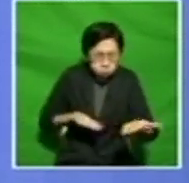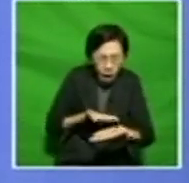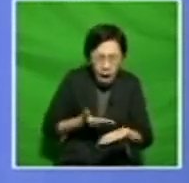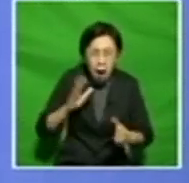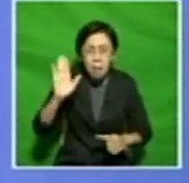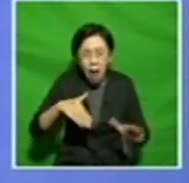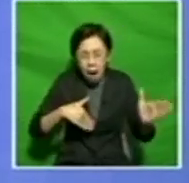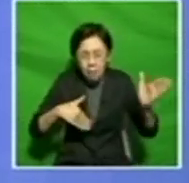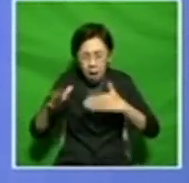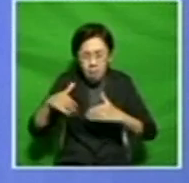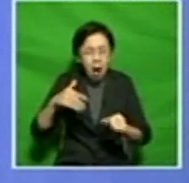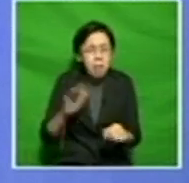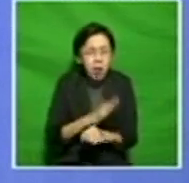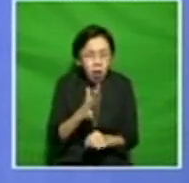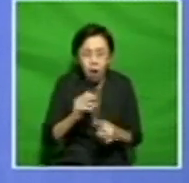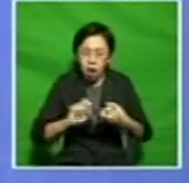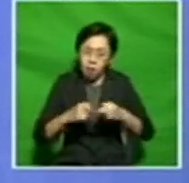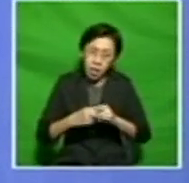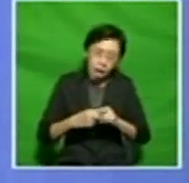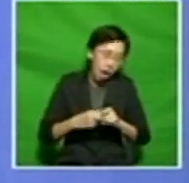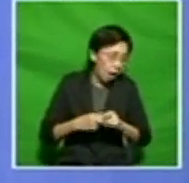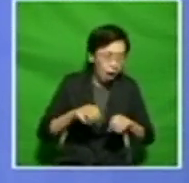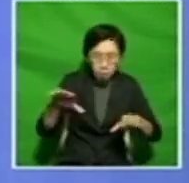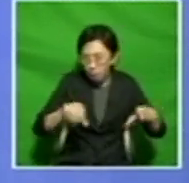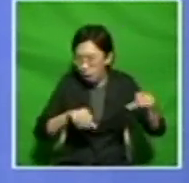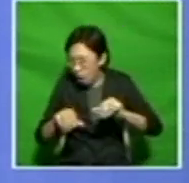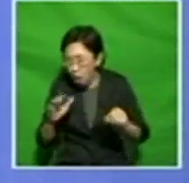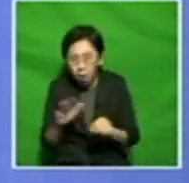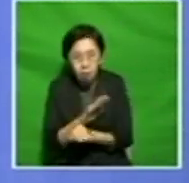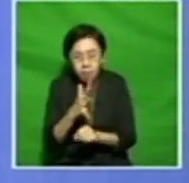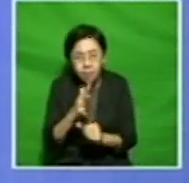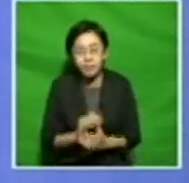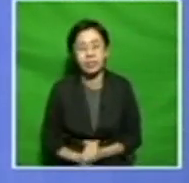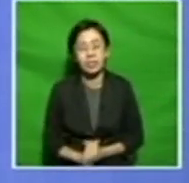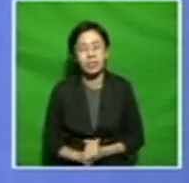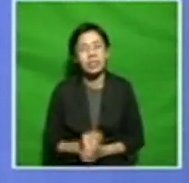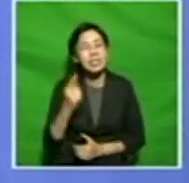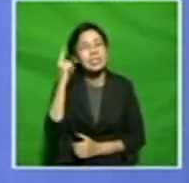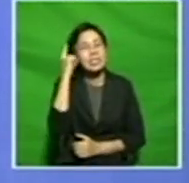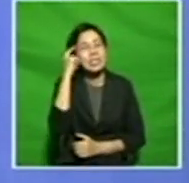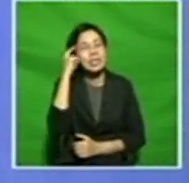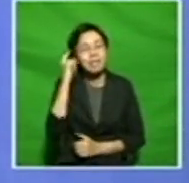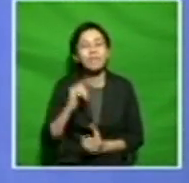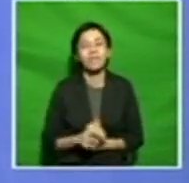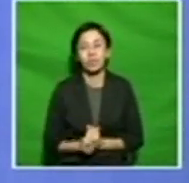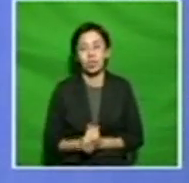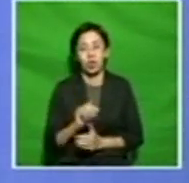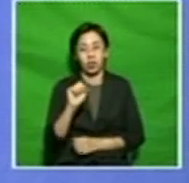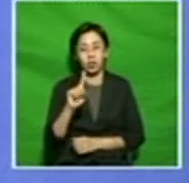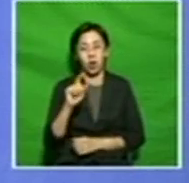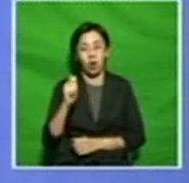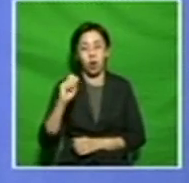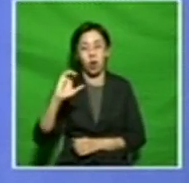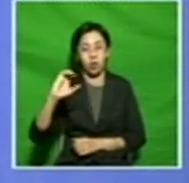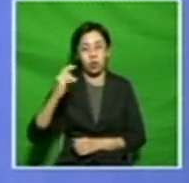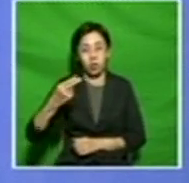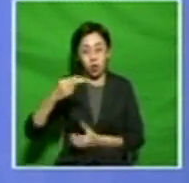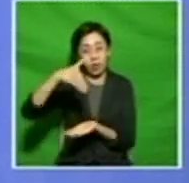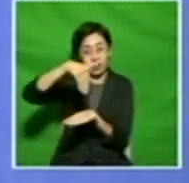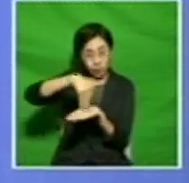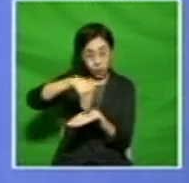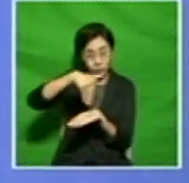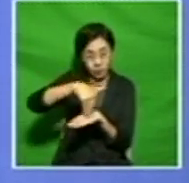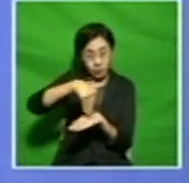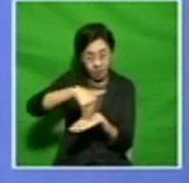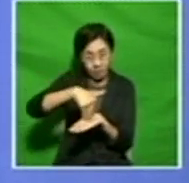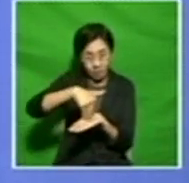ประชุมหาองค์ประชุมยากคำตอบก็คือว่าในการตั้งสอชหรือศูนย์บริหารสถาน